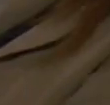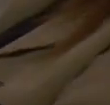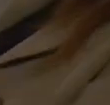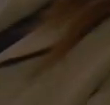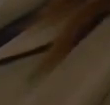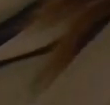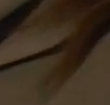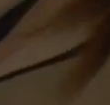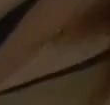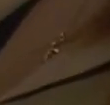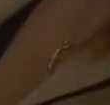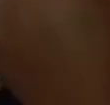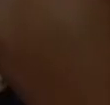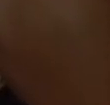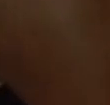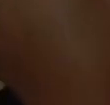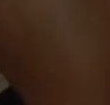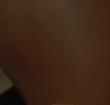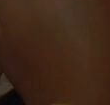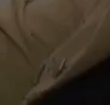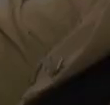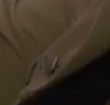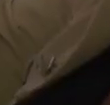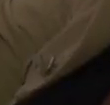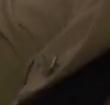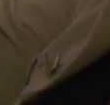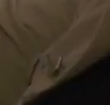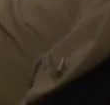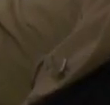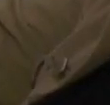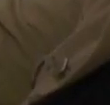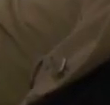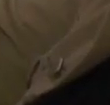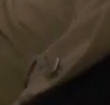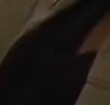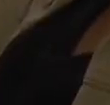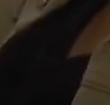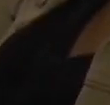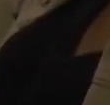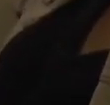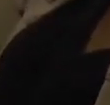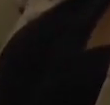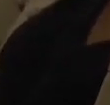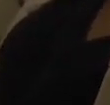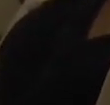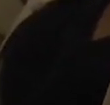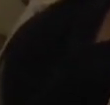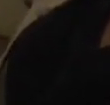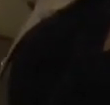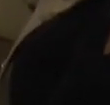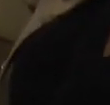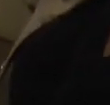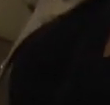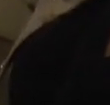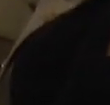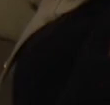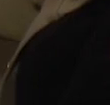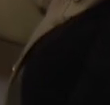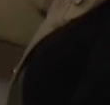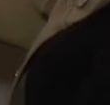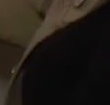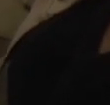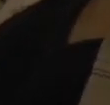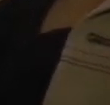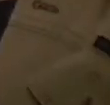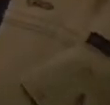Chup-Chup. Ano yung pagkakakilala mo sa kanya? Bastos po, ma'am. Kasi barumbado yun. Nagpadala pa ako na noon na pera na